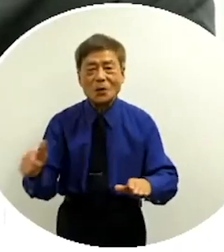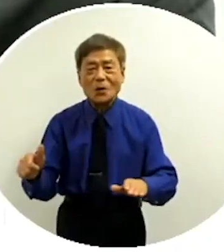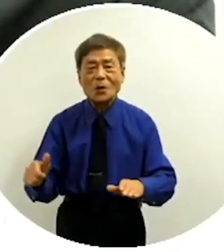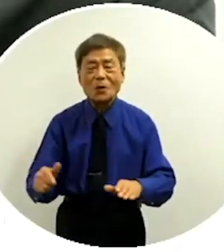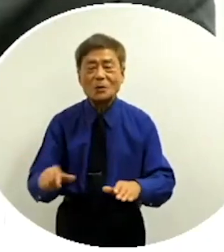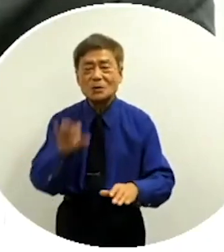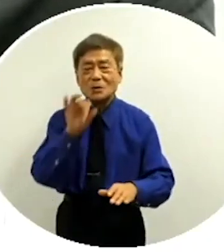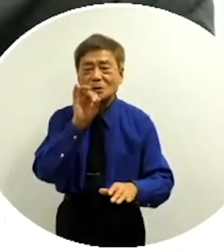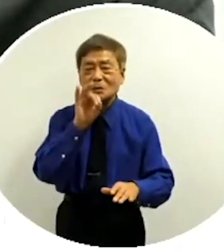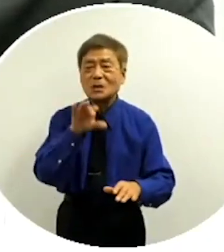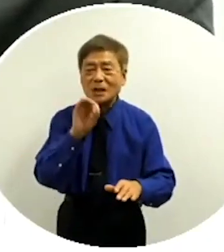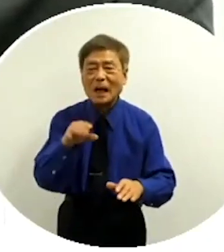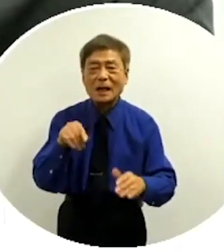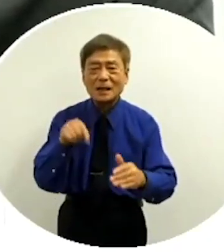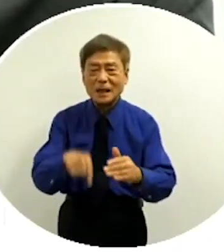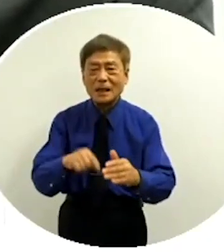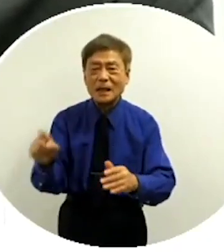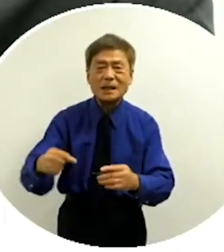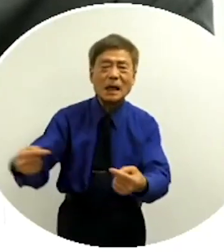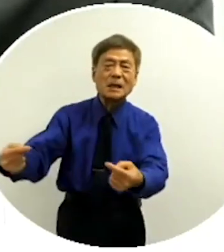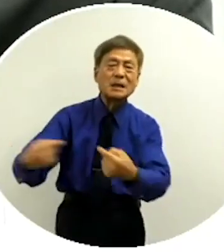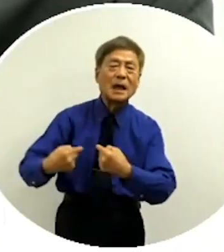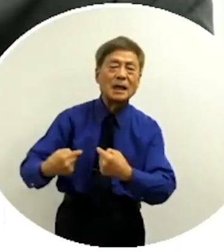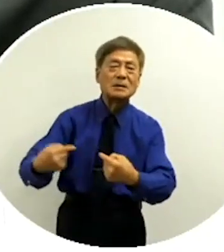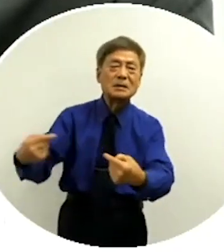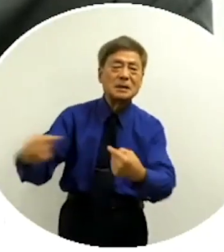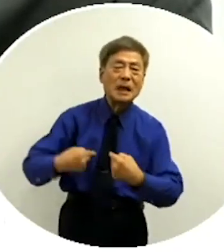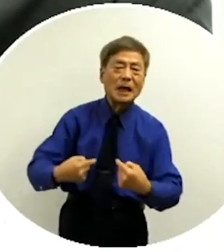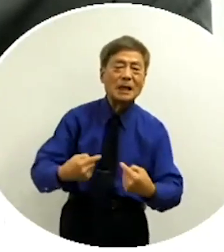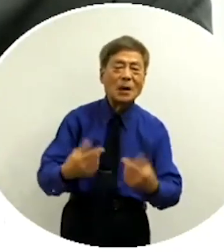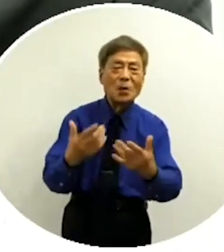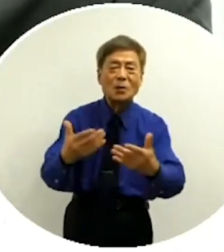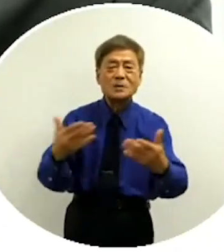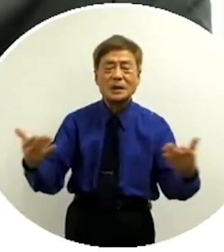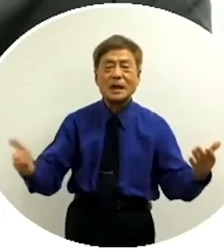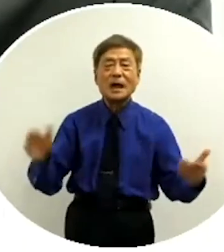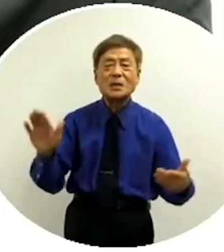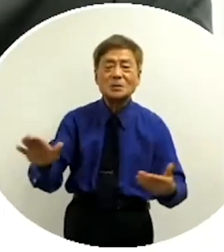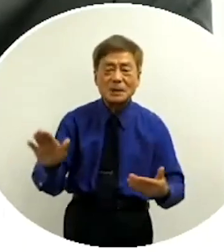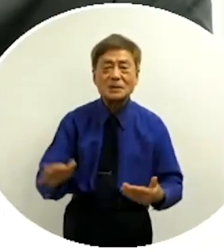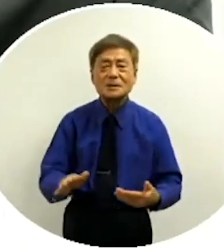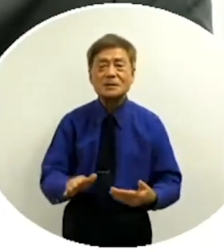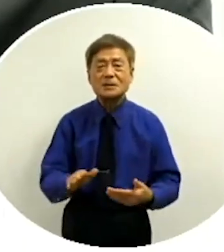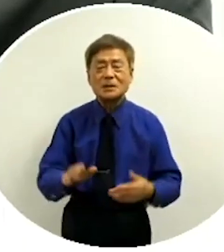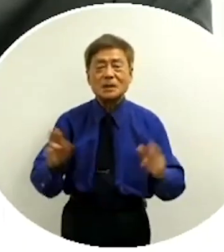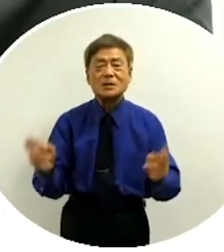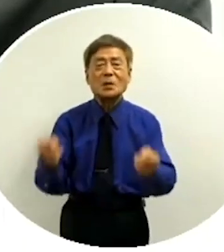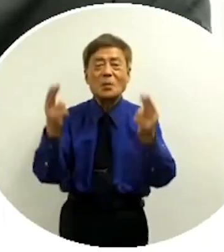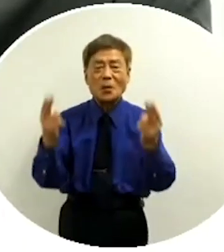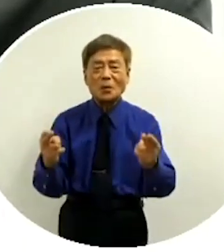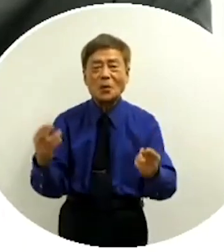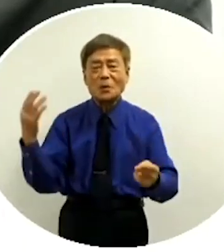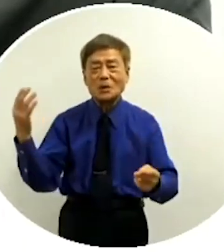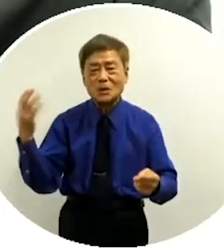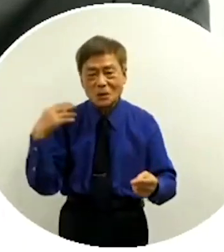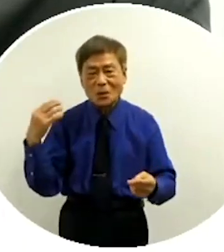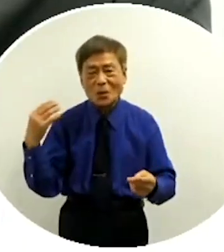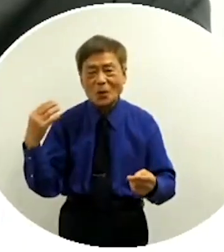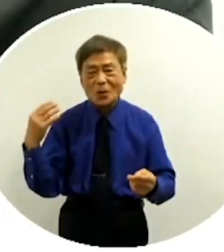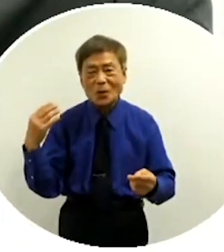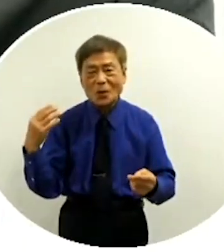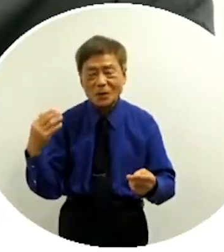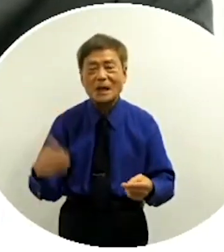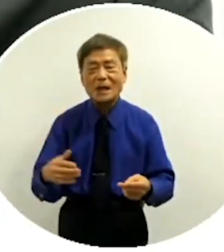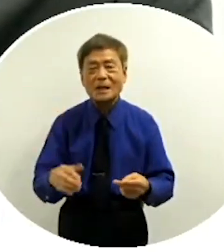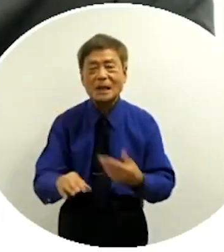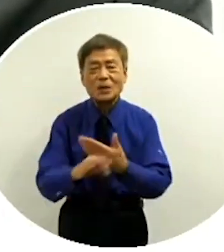あれに対抗するためにやっぱり人海戦術が必要なのでそういう意味でも専任の部署を設ける専門家多くそして